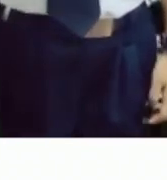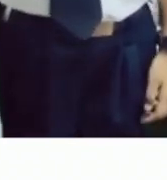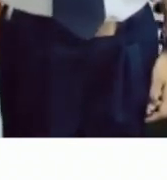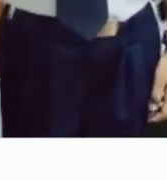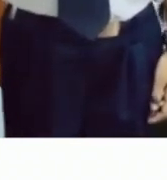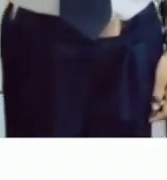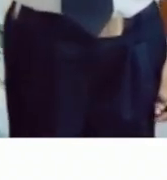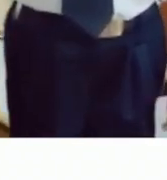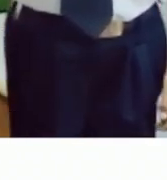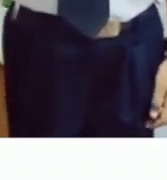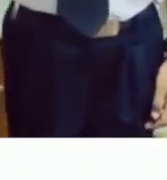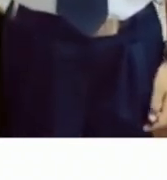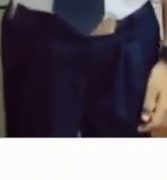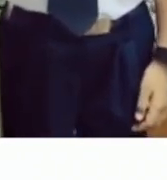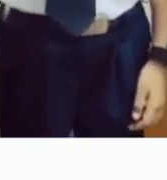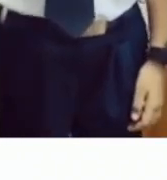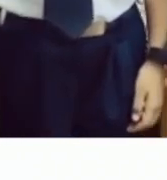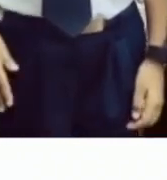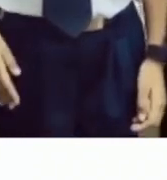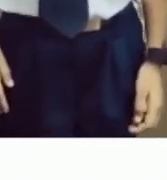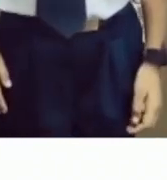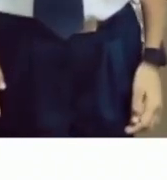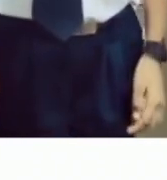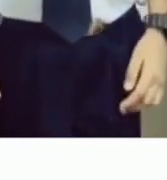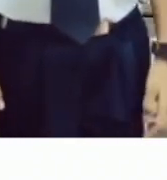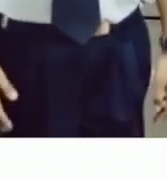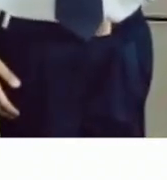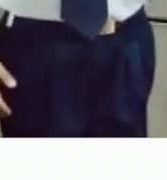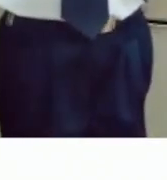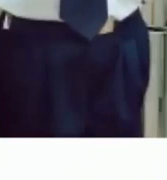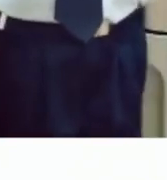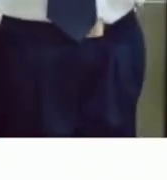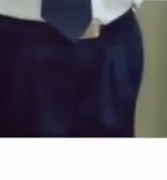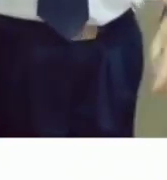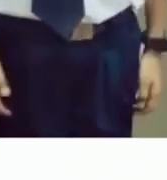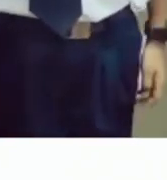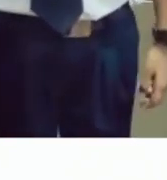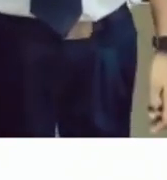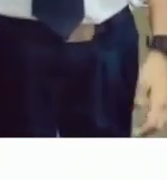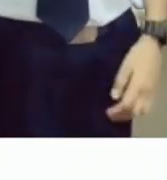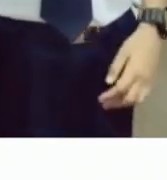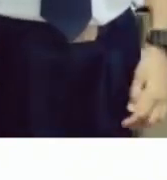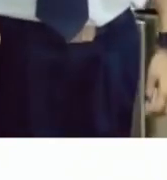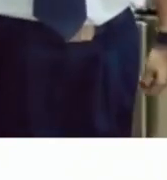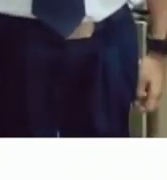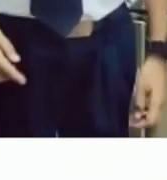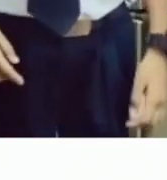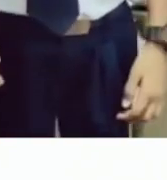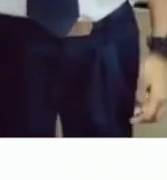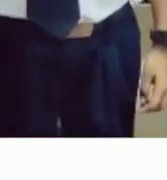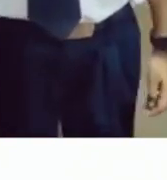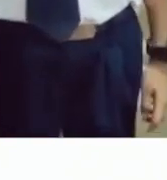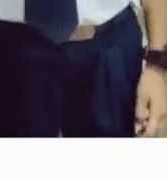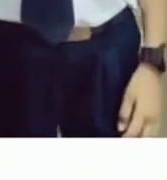kita akan belajar masak 10 tahun 4 di sini mesti patuh